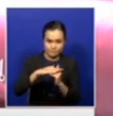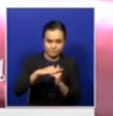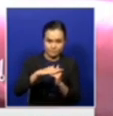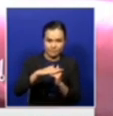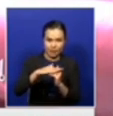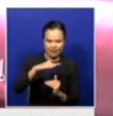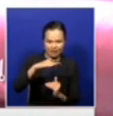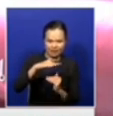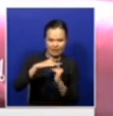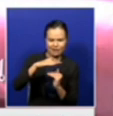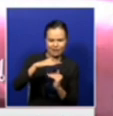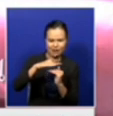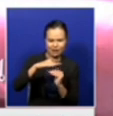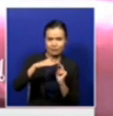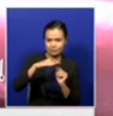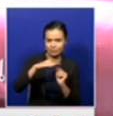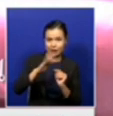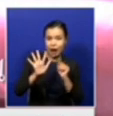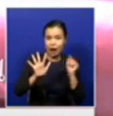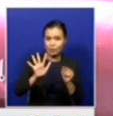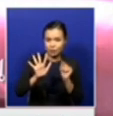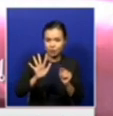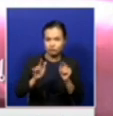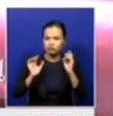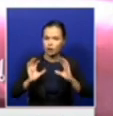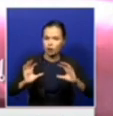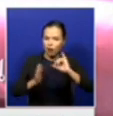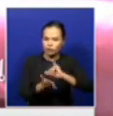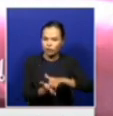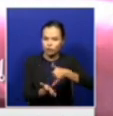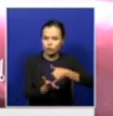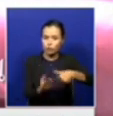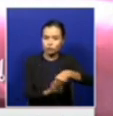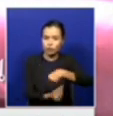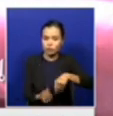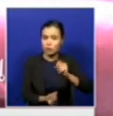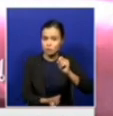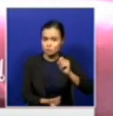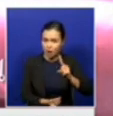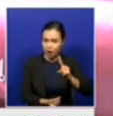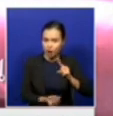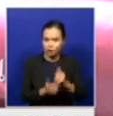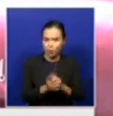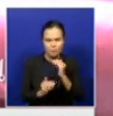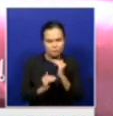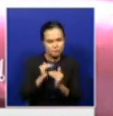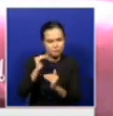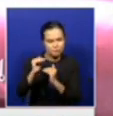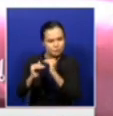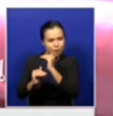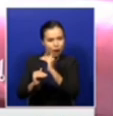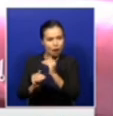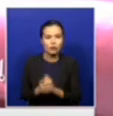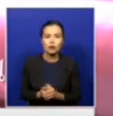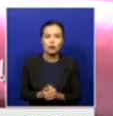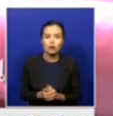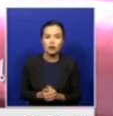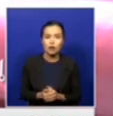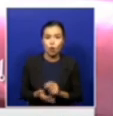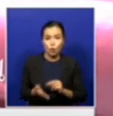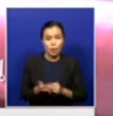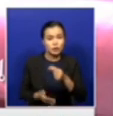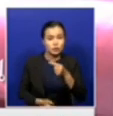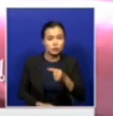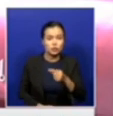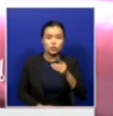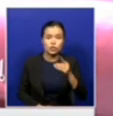องเพราะนั้นหากรัฐบาลไม่สามารถฟื้นฟูเศรษฐกิจเนี่ยนะครับให้มาขยายตัวทำแล้วก็ไม่ทำให้ GDP หด